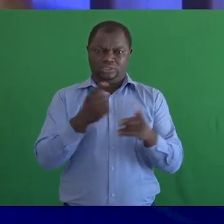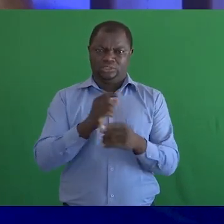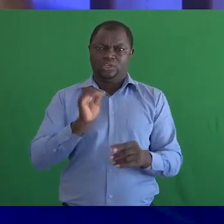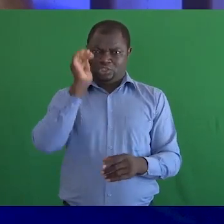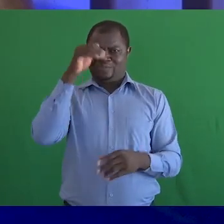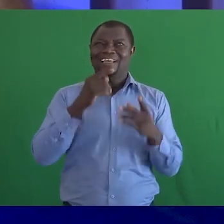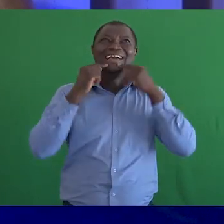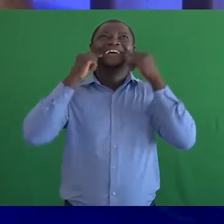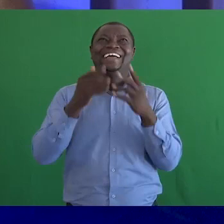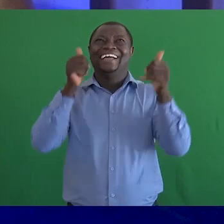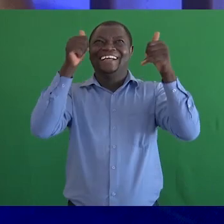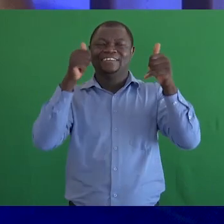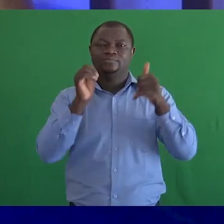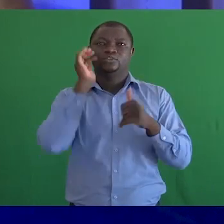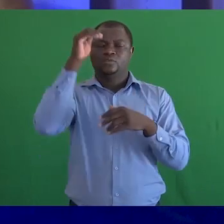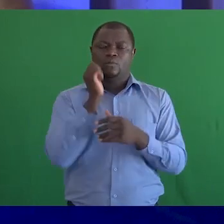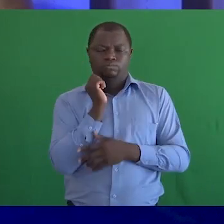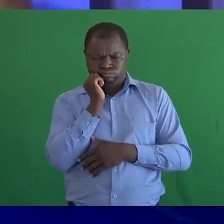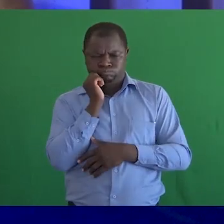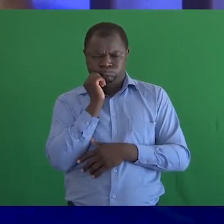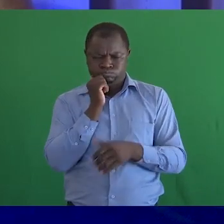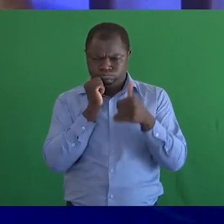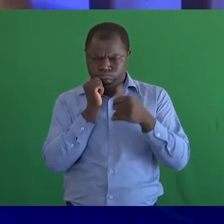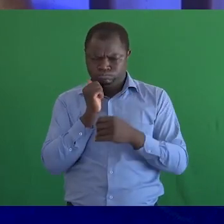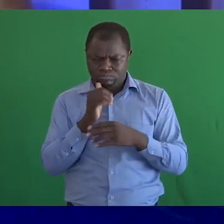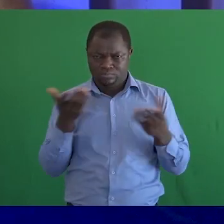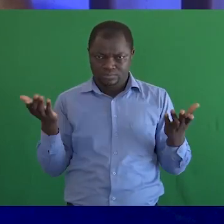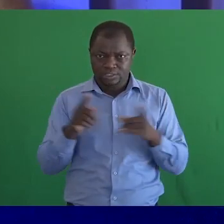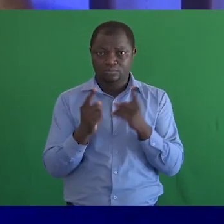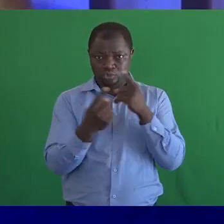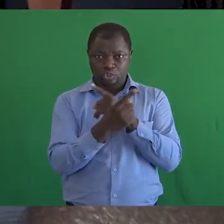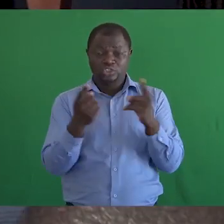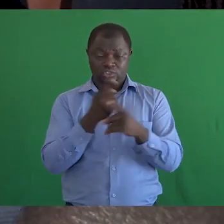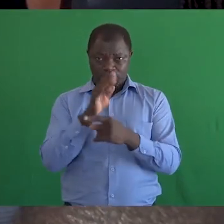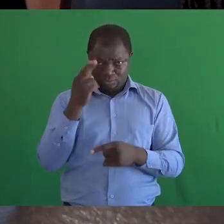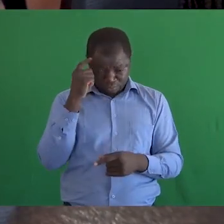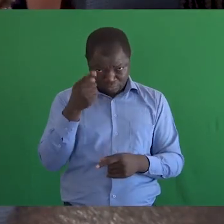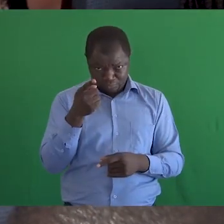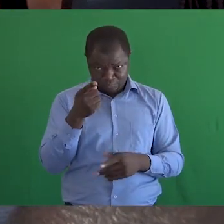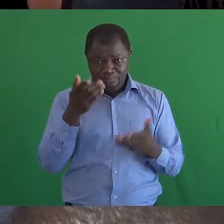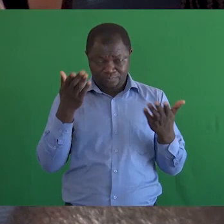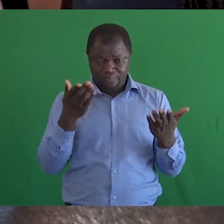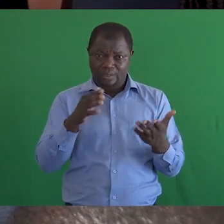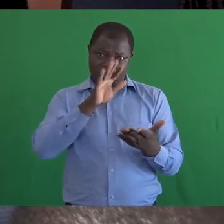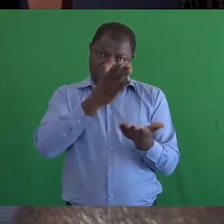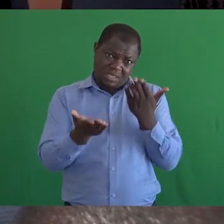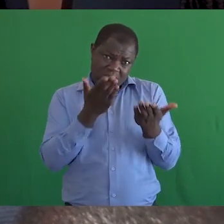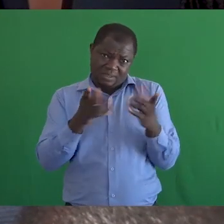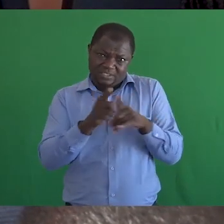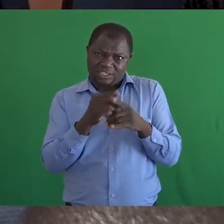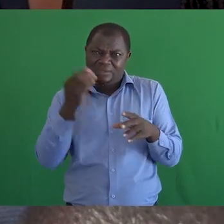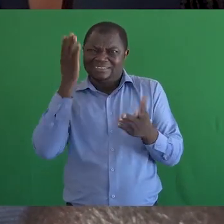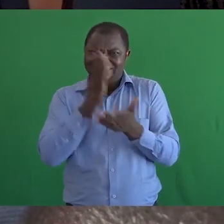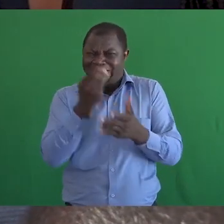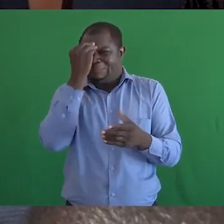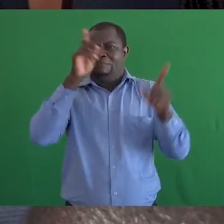aiwa makadiko makadiko mangwana makadi zvasanduka handiti mazvionaka pamwe kakuchena makanobva